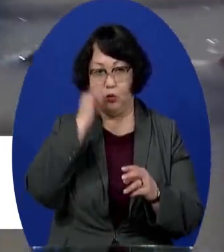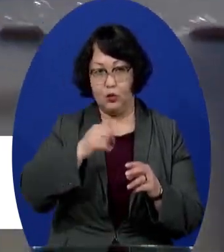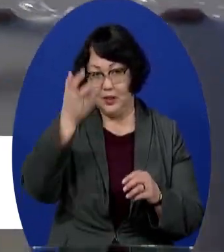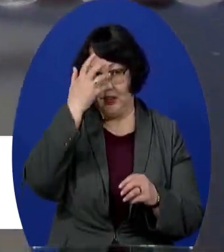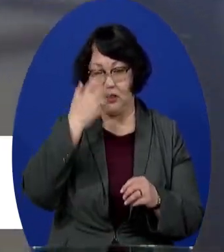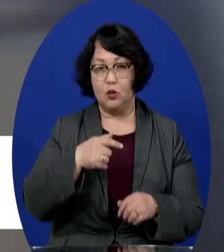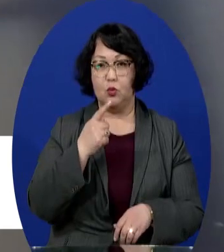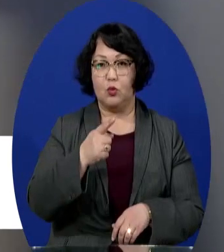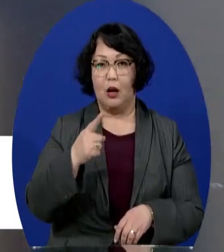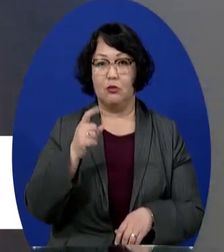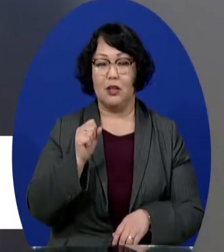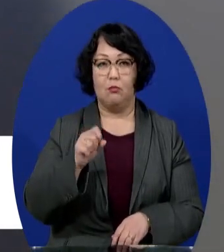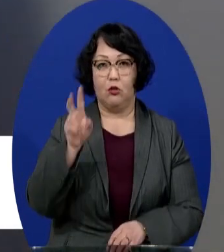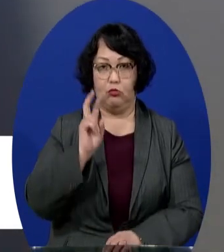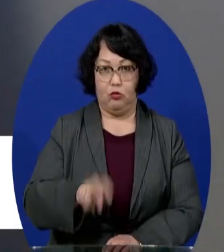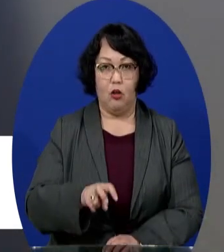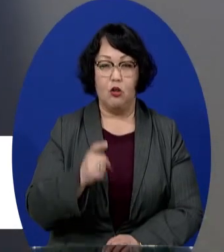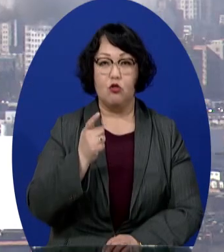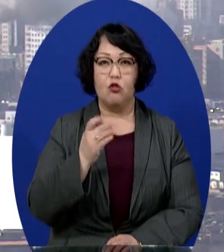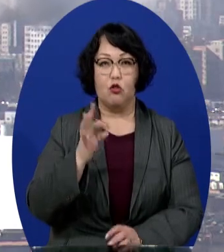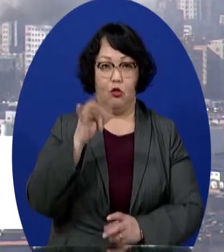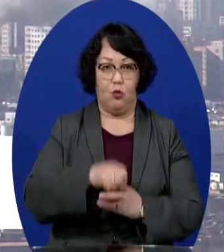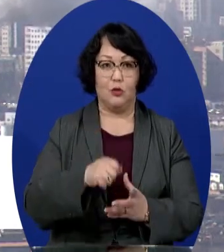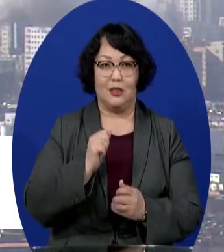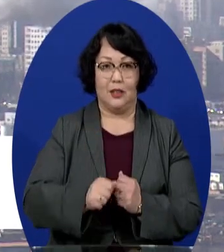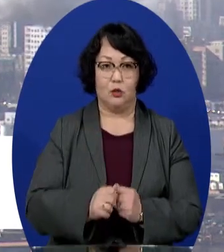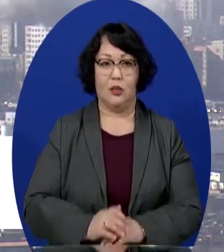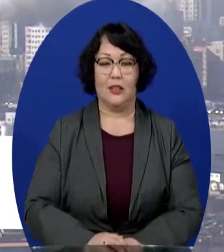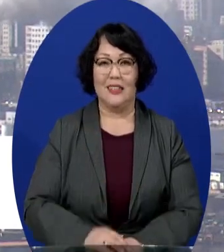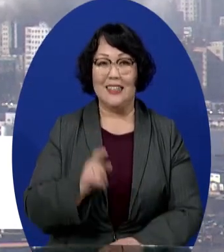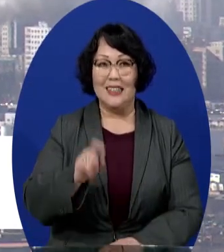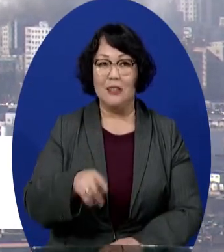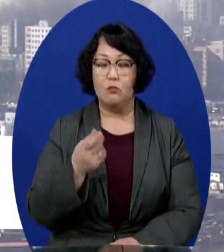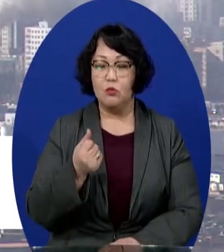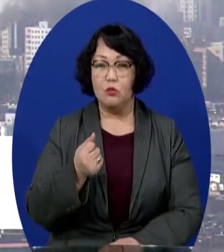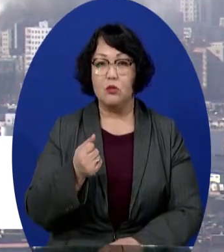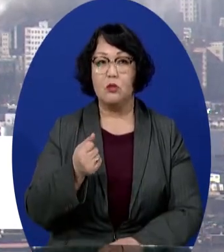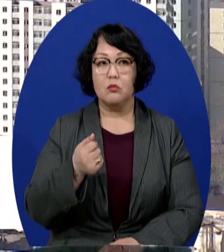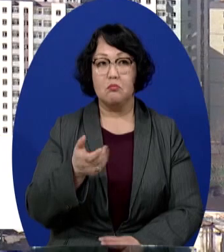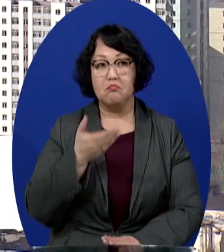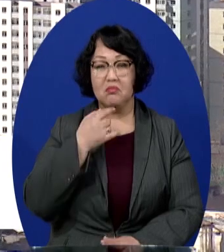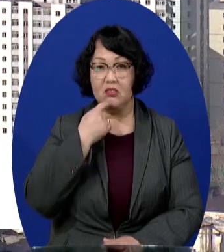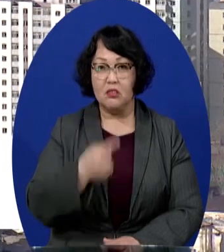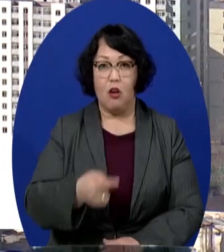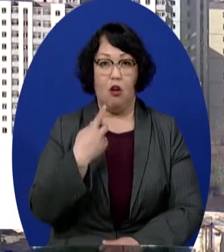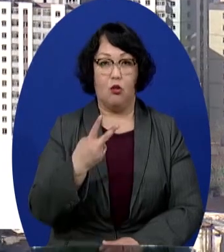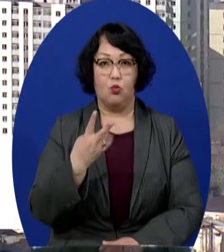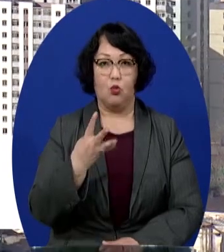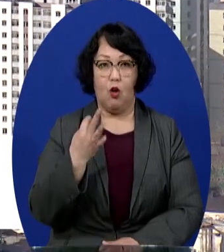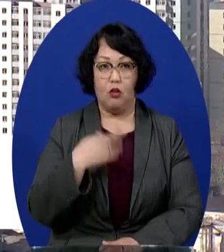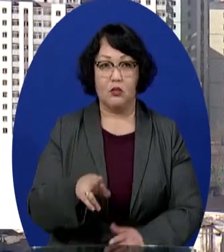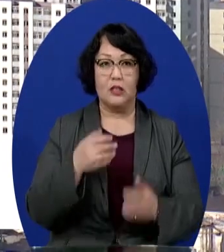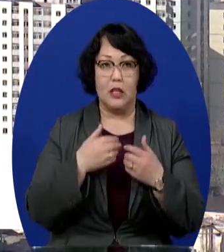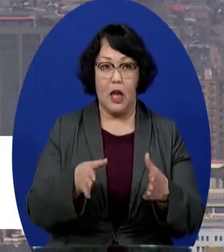засгийн газраас 111 сая Америк долларын хөрөнгө оруулалт зарцуулагдах юм. Энэ хөрөнгөөр дээр дурдсанчлан 2024 онд